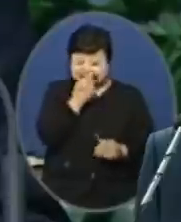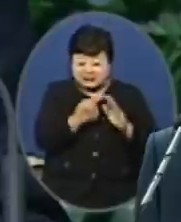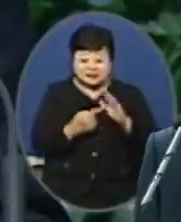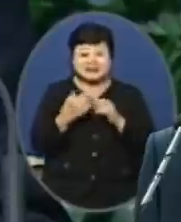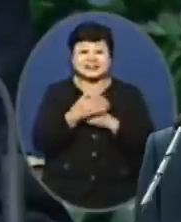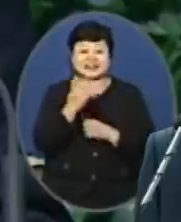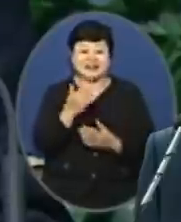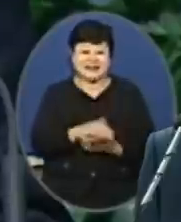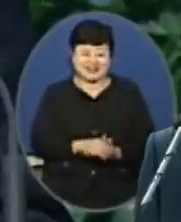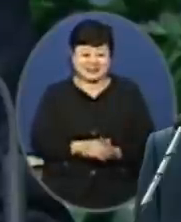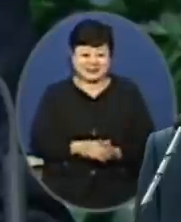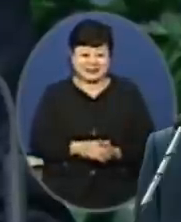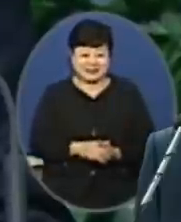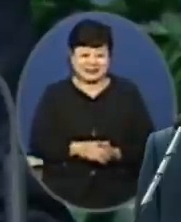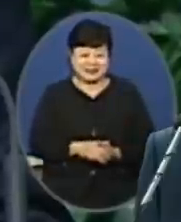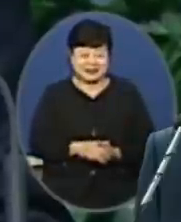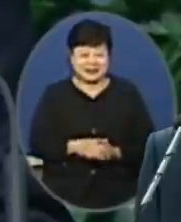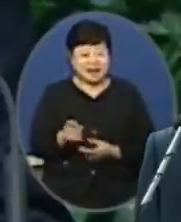은혜가 되었는데,